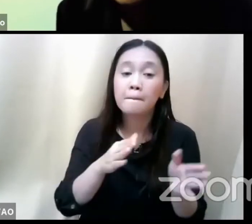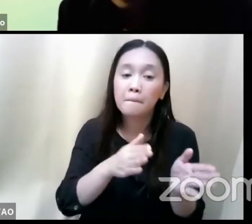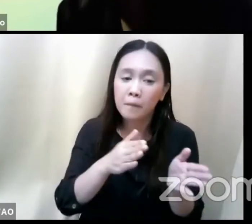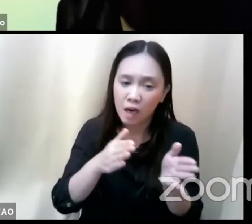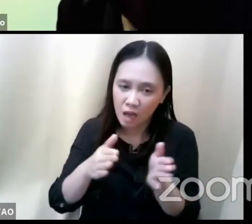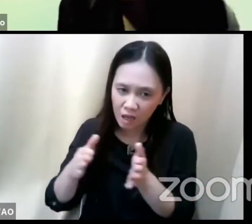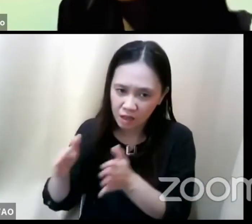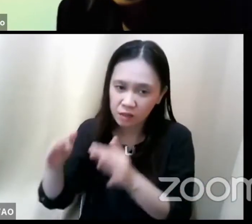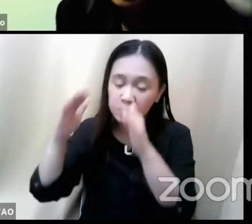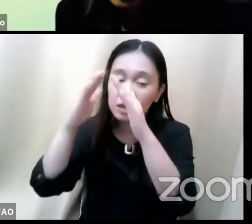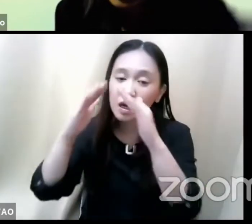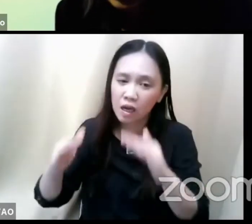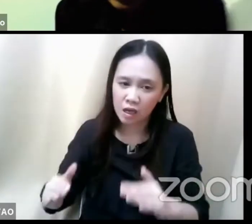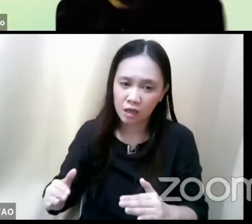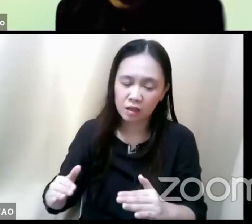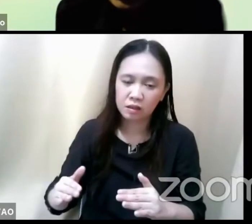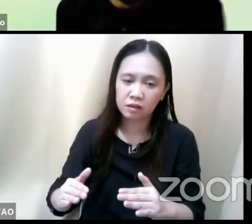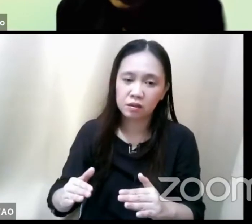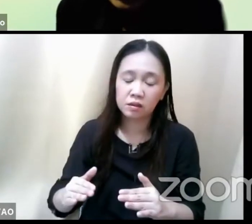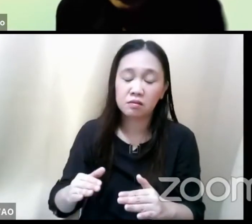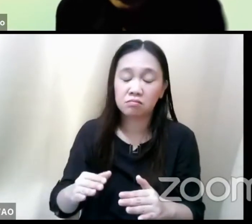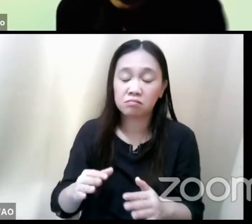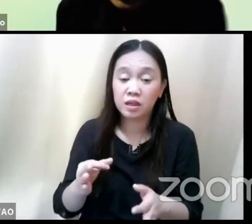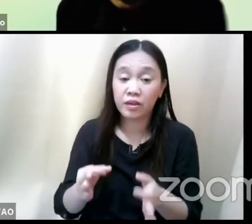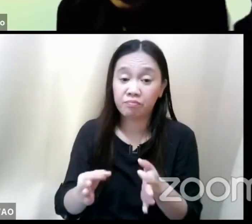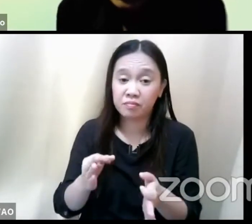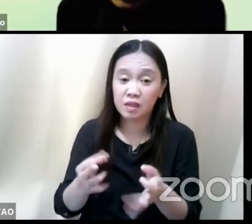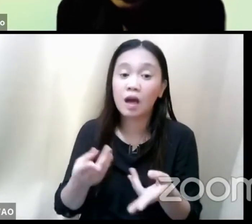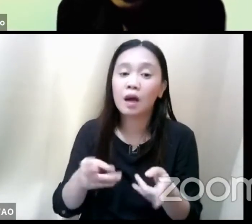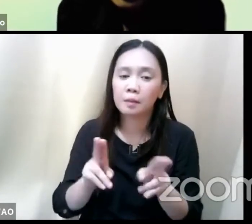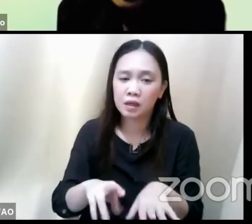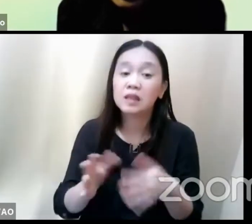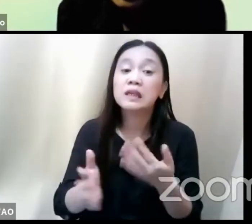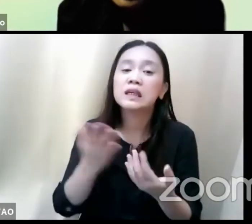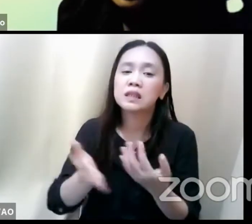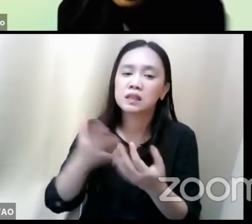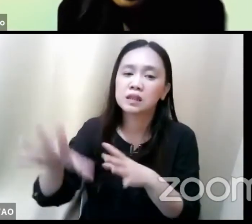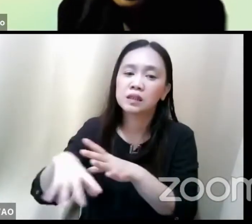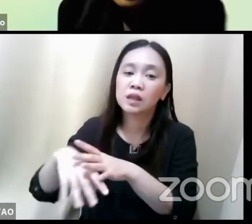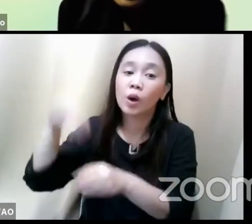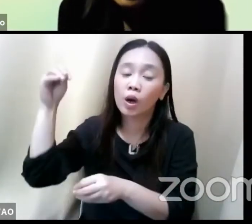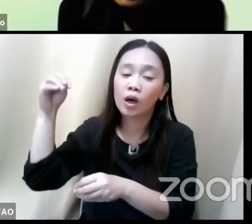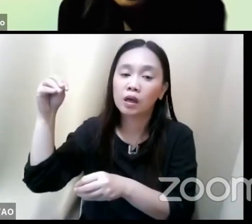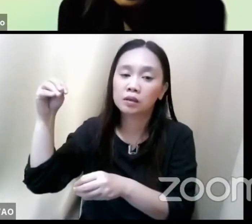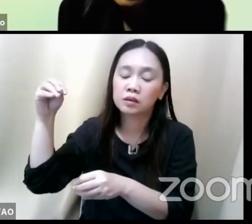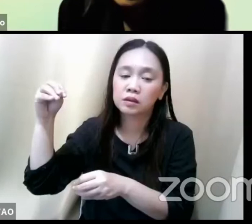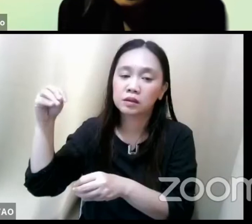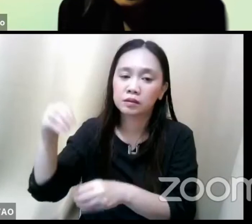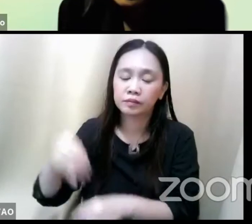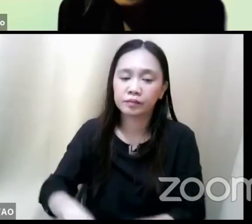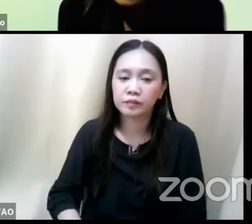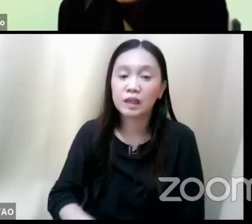para just in case it happened, madali siyang mailabas ng kumbaga do no